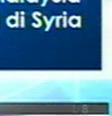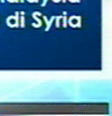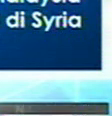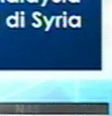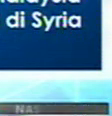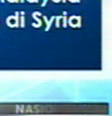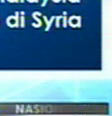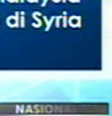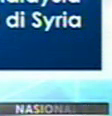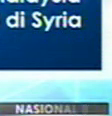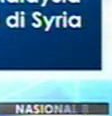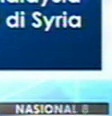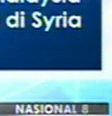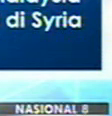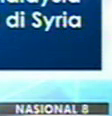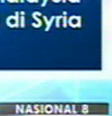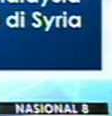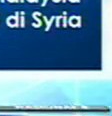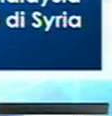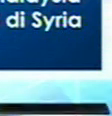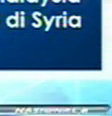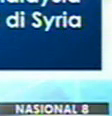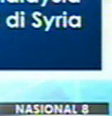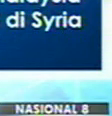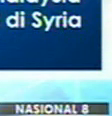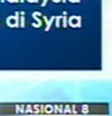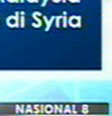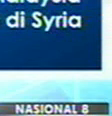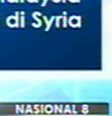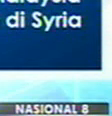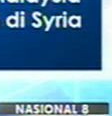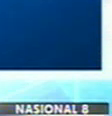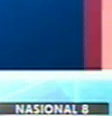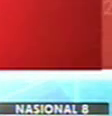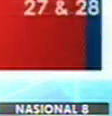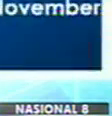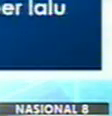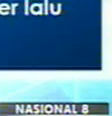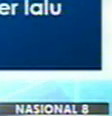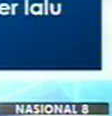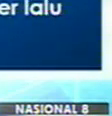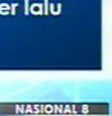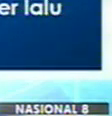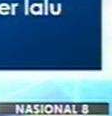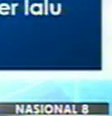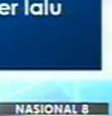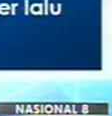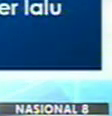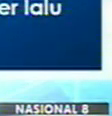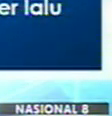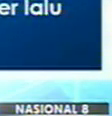di Syria kes disiasat mengikut prosedur di bawah akta kesalahan keselamatan kurungan langkah-langkah khas